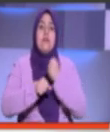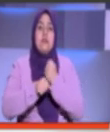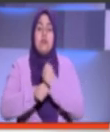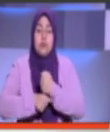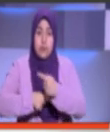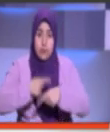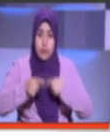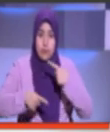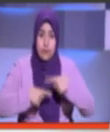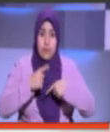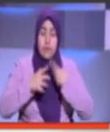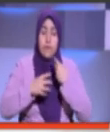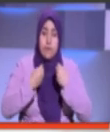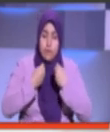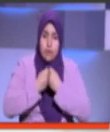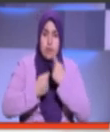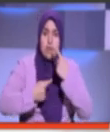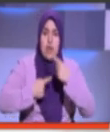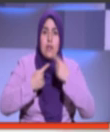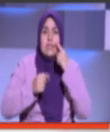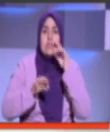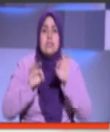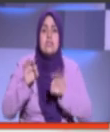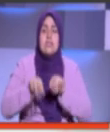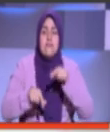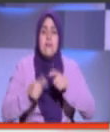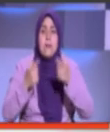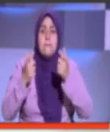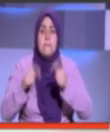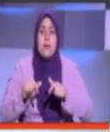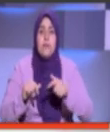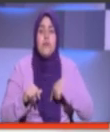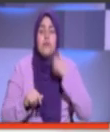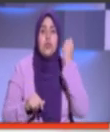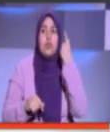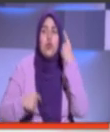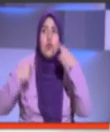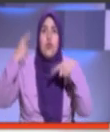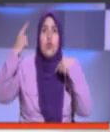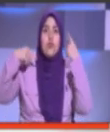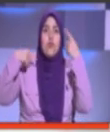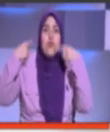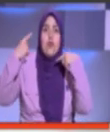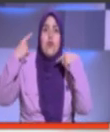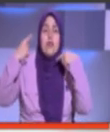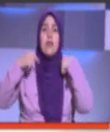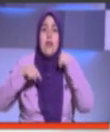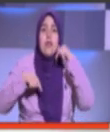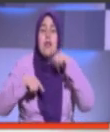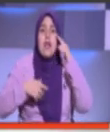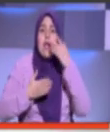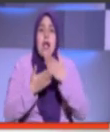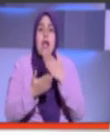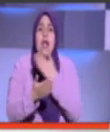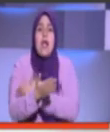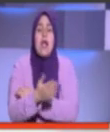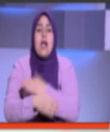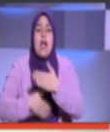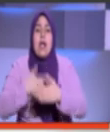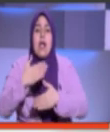يحدث توازن السياسي في البلاد، يفكر الآن أساس البريطانيون في عودة البرلمان